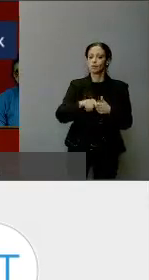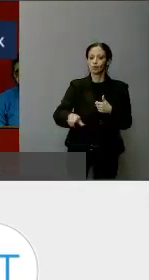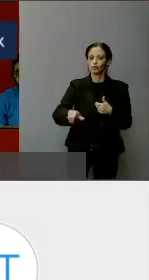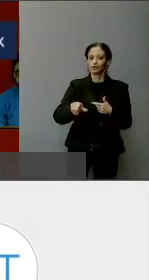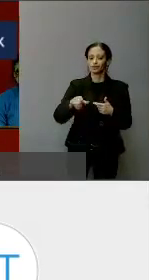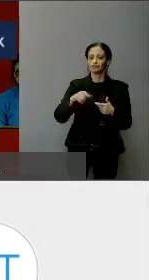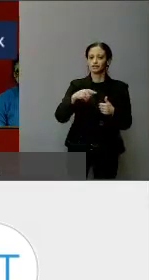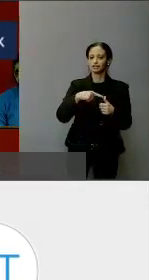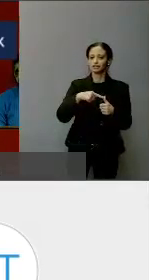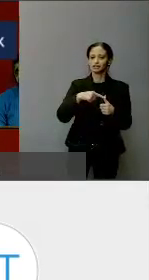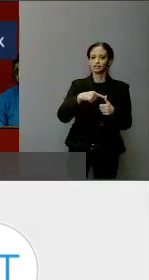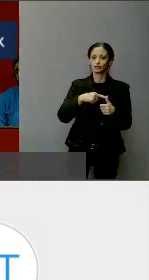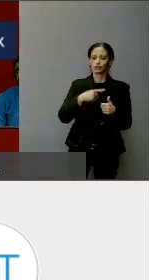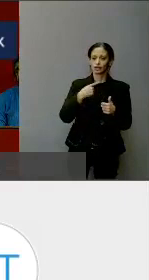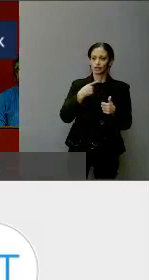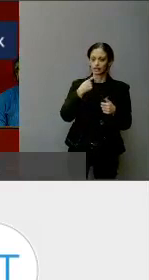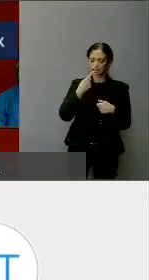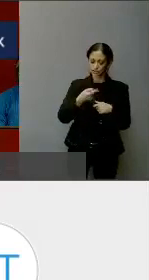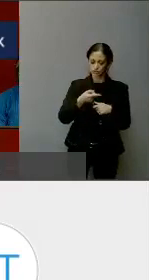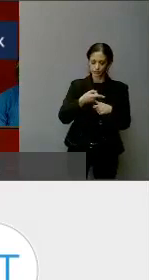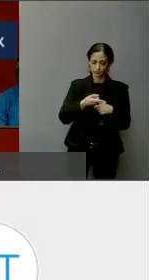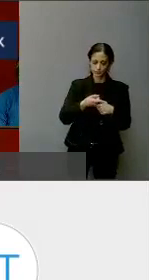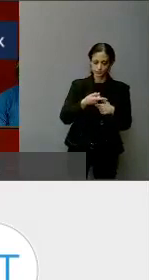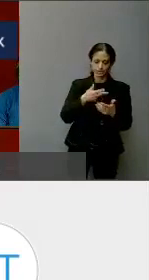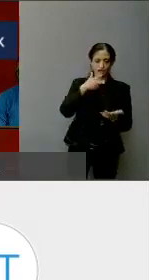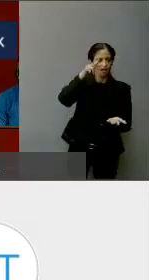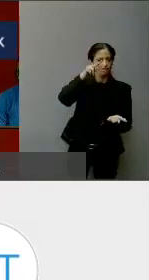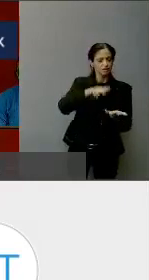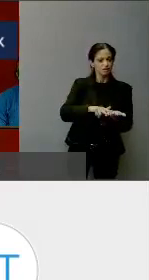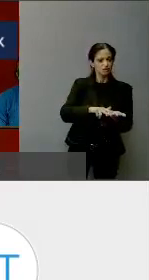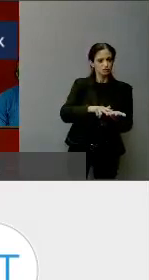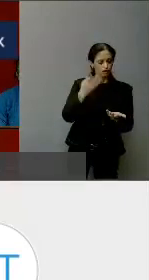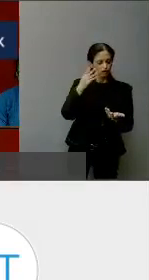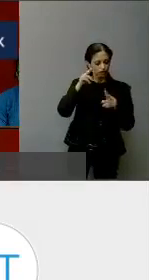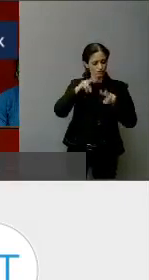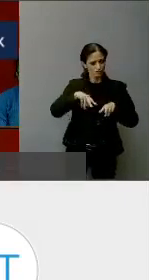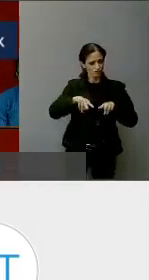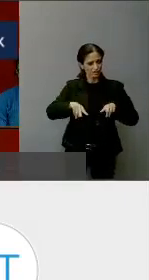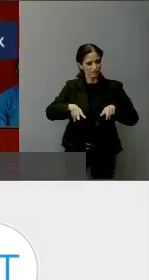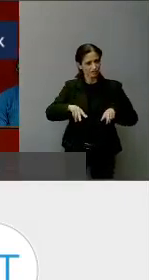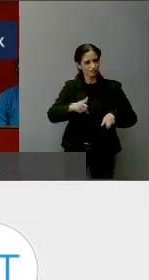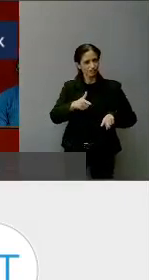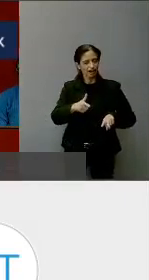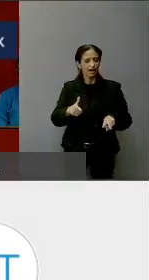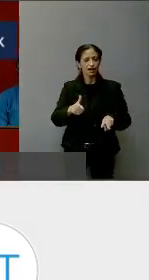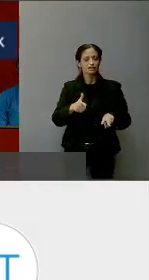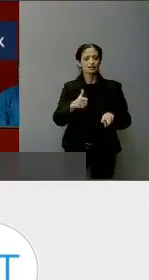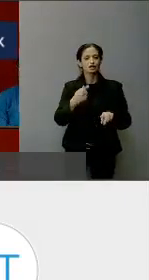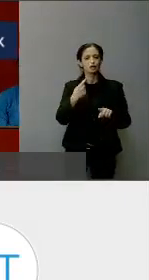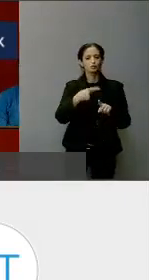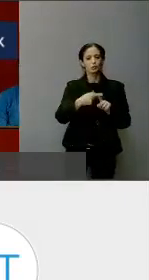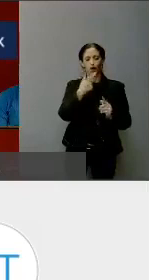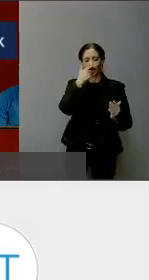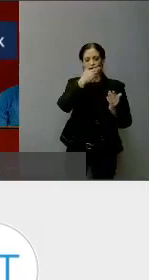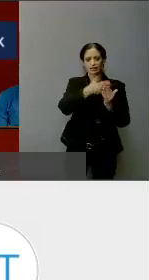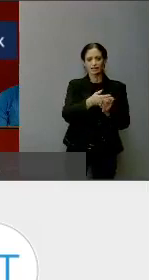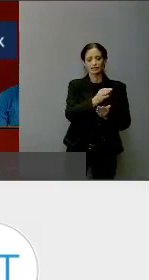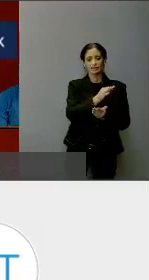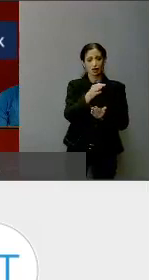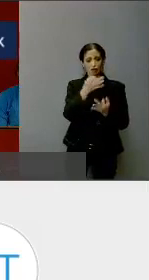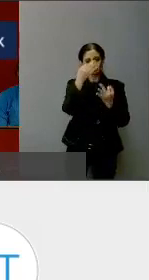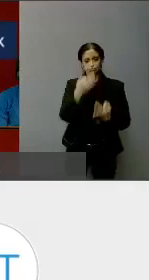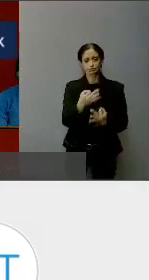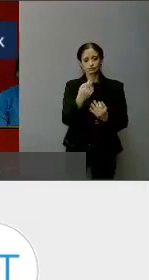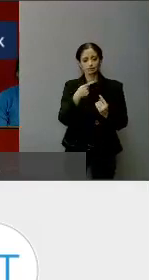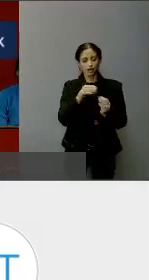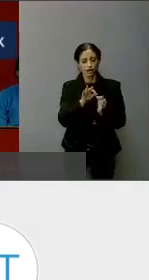quanto si tratta di affermazione non verificata e comunque non pertinente né determinante ai fini